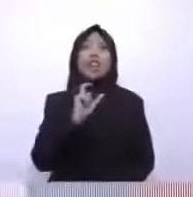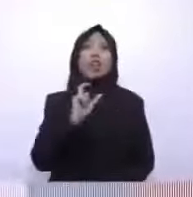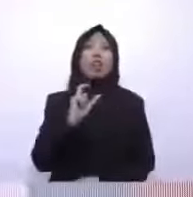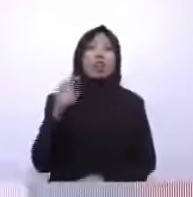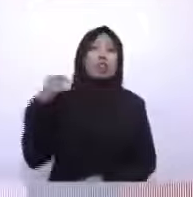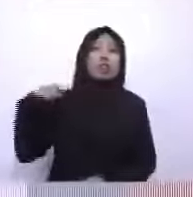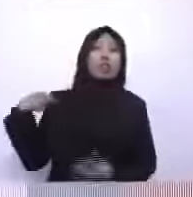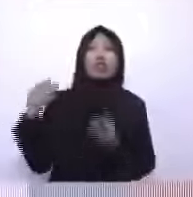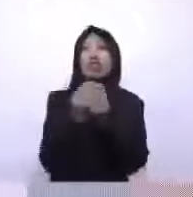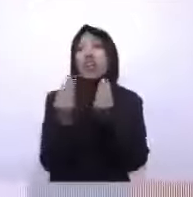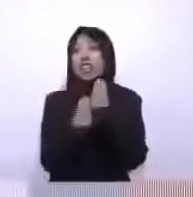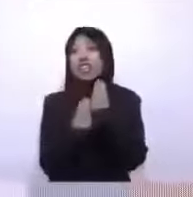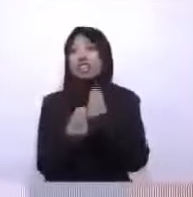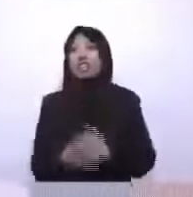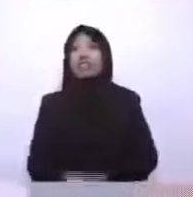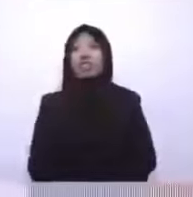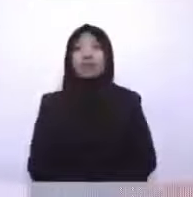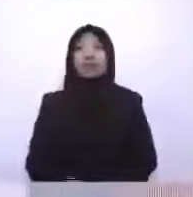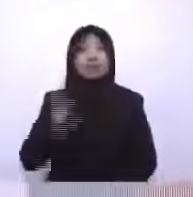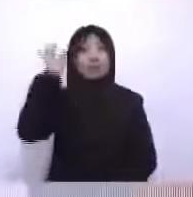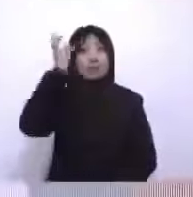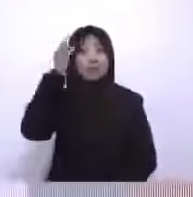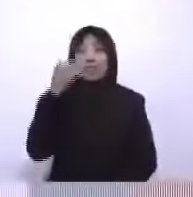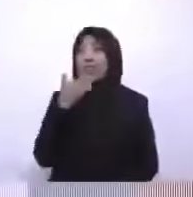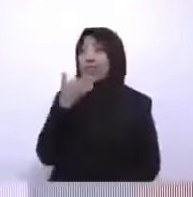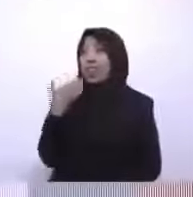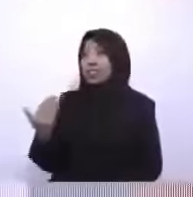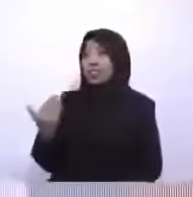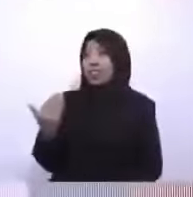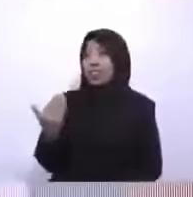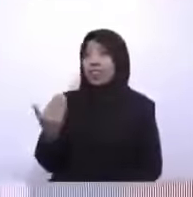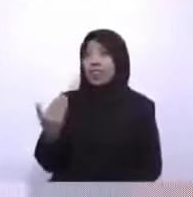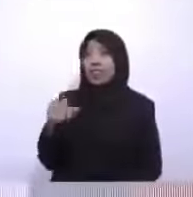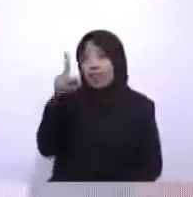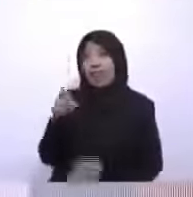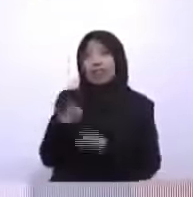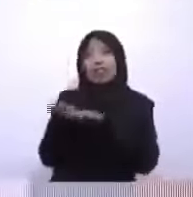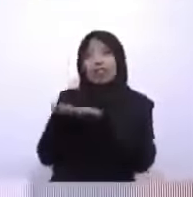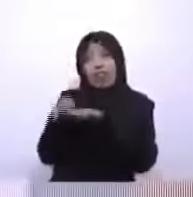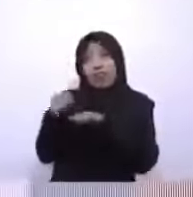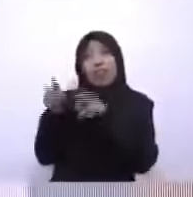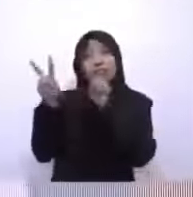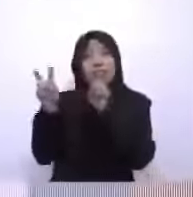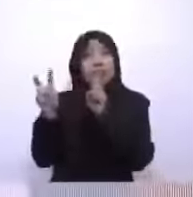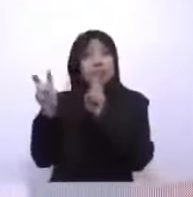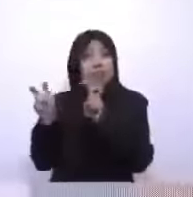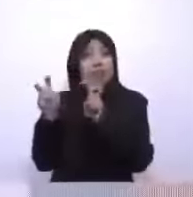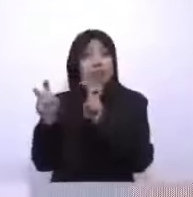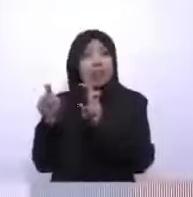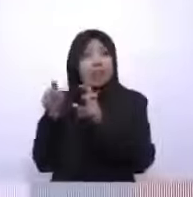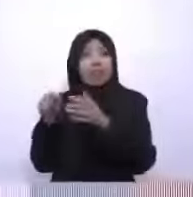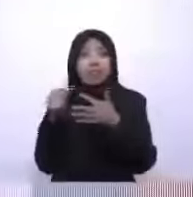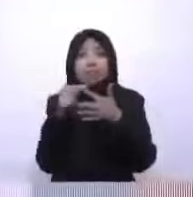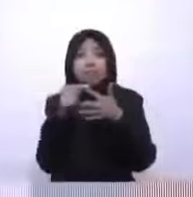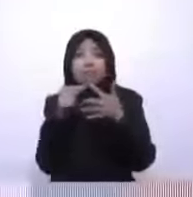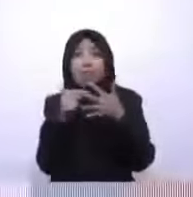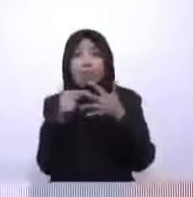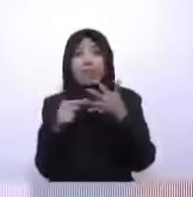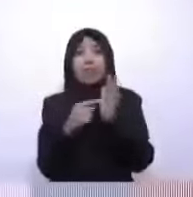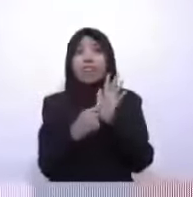sekali lagi kami ingatkan, pertanyaan yang diajukan harus sesuai dengan subtema yang diambil dengan indikator. Dan